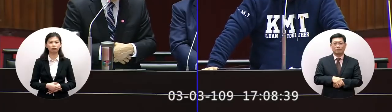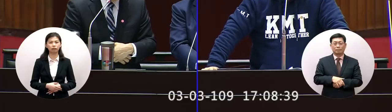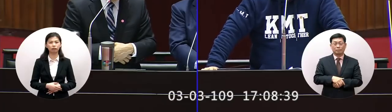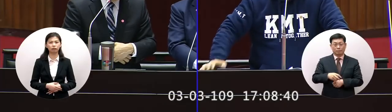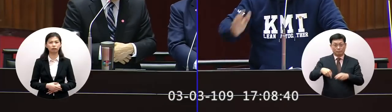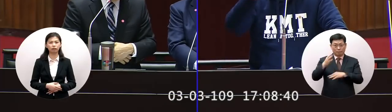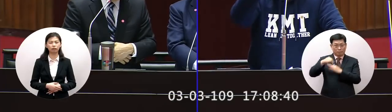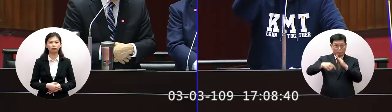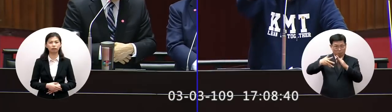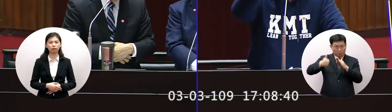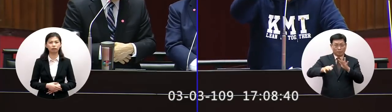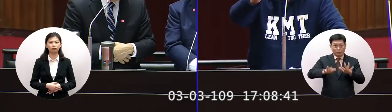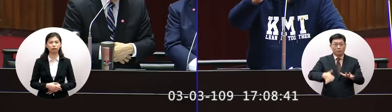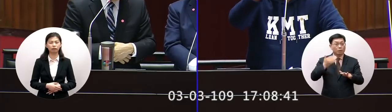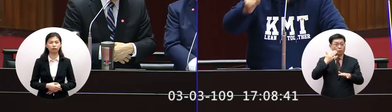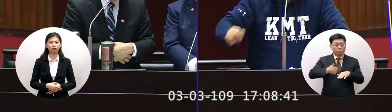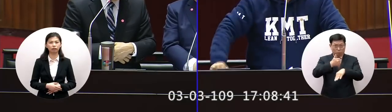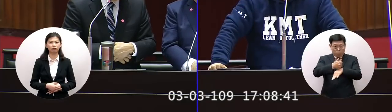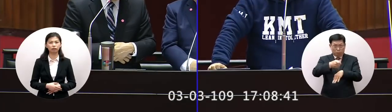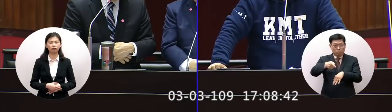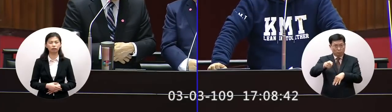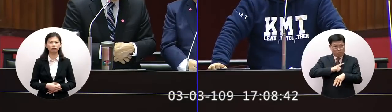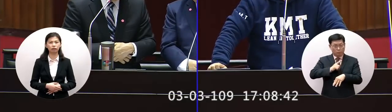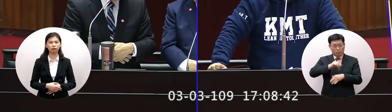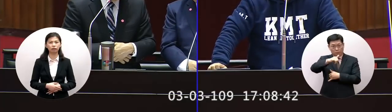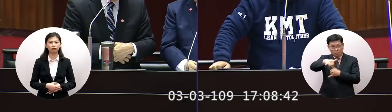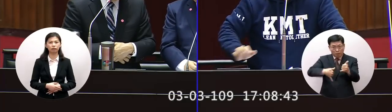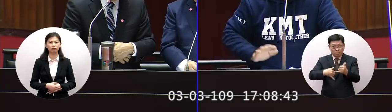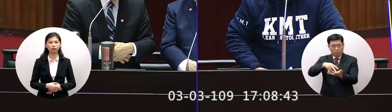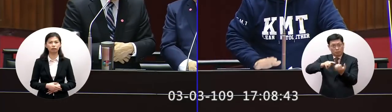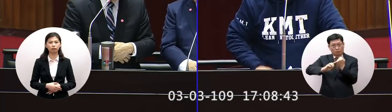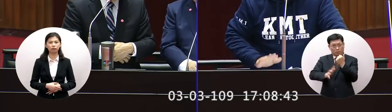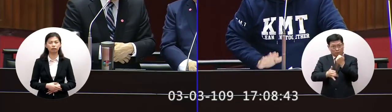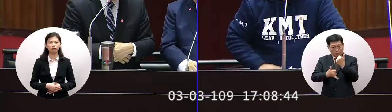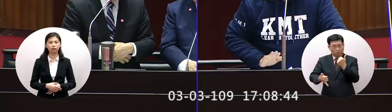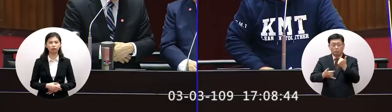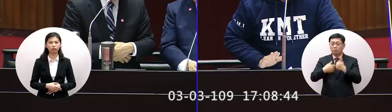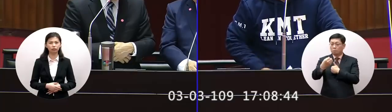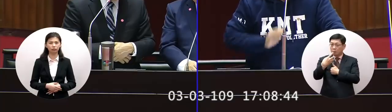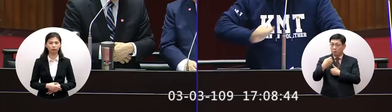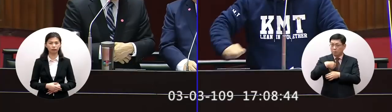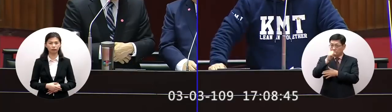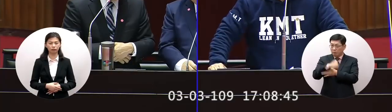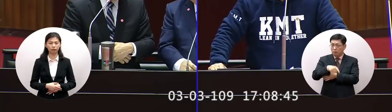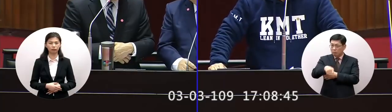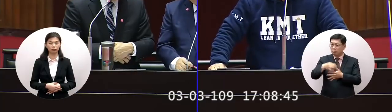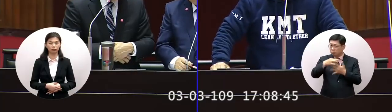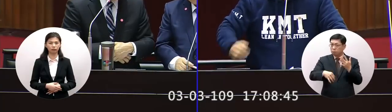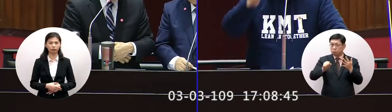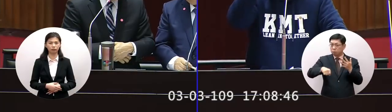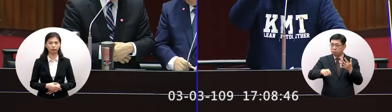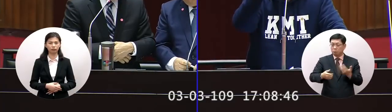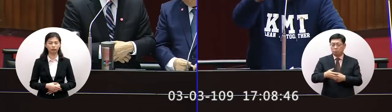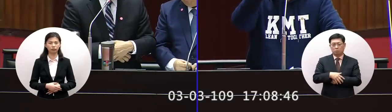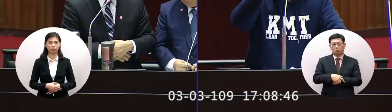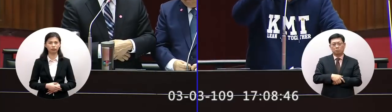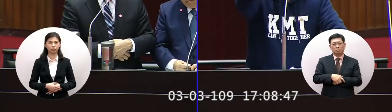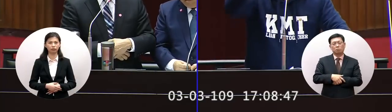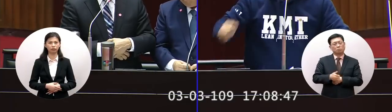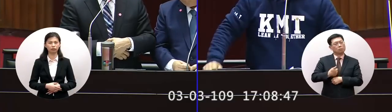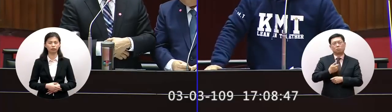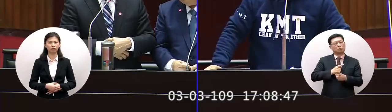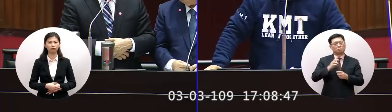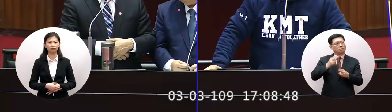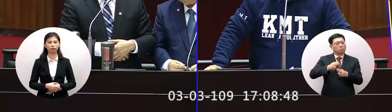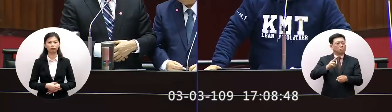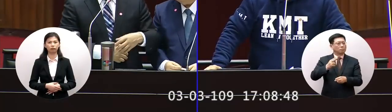作为行政院长，你今仔日若徛咧，你是立法院的委员呐、啊，你打讲你会同意这款的条文？我斩头